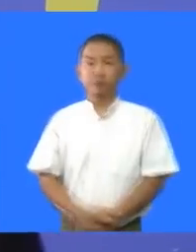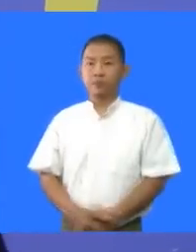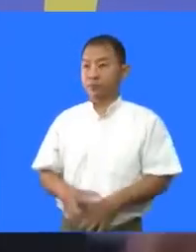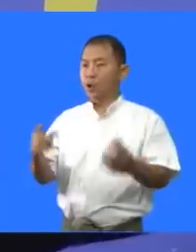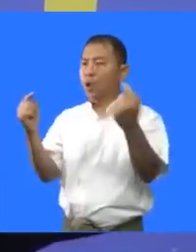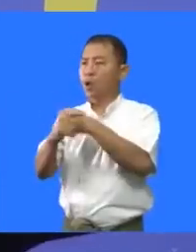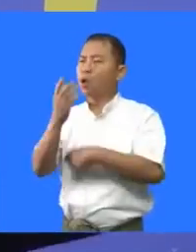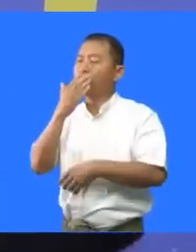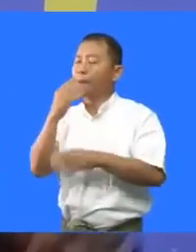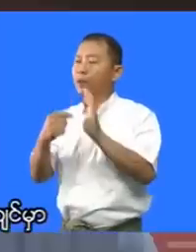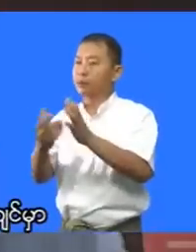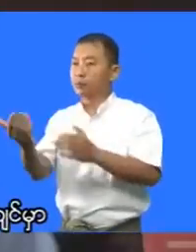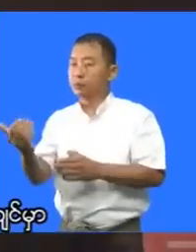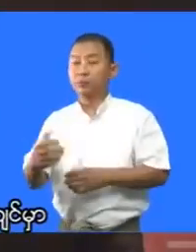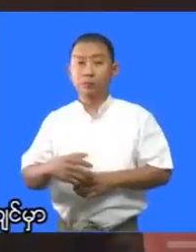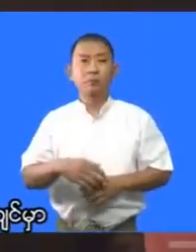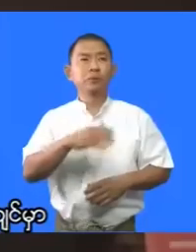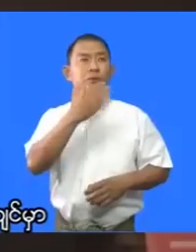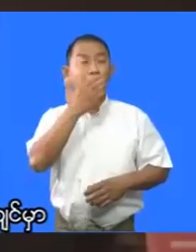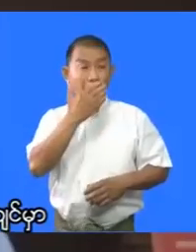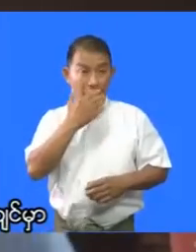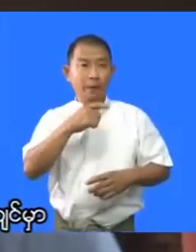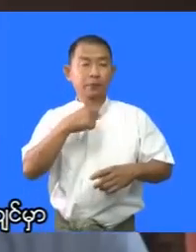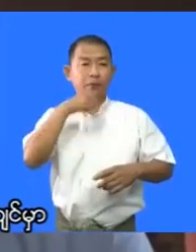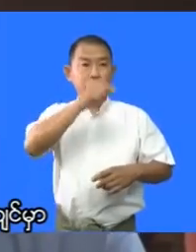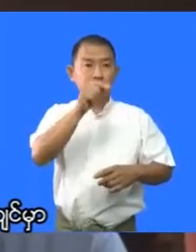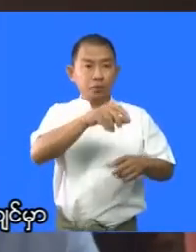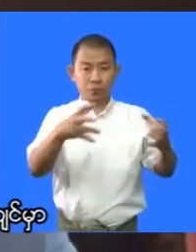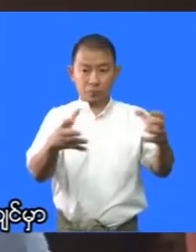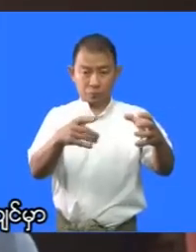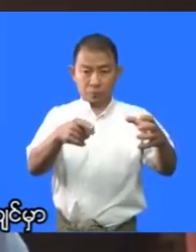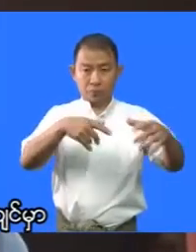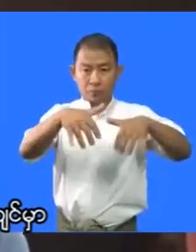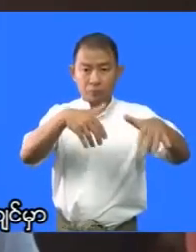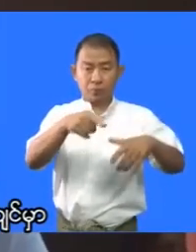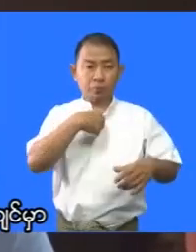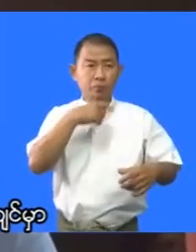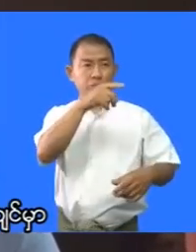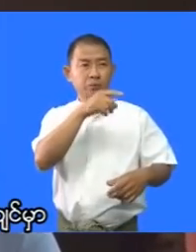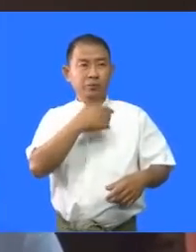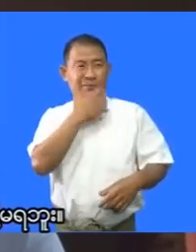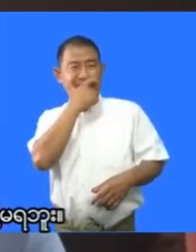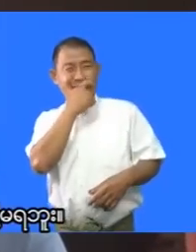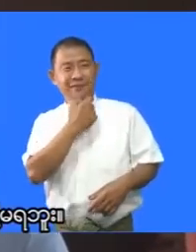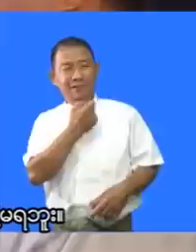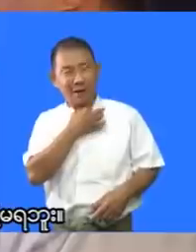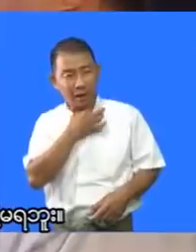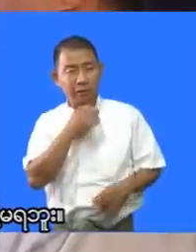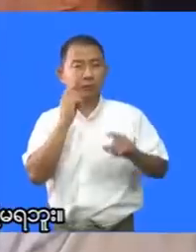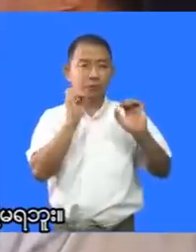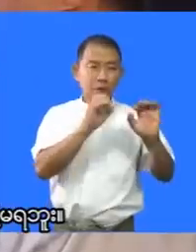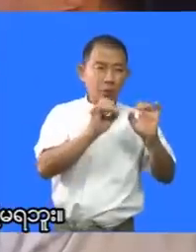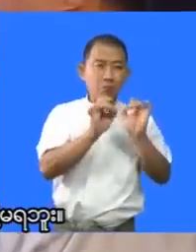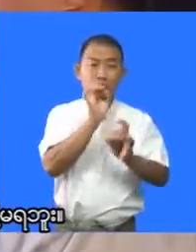များကြီးရှိရဗ ျဥပမာလေးပြောတလွဲတွေ တလွဲဆိုတော့ပေးရတော့မှ LGBT နဲ့ပတ်သက်ပြီးဒါတွေက LGBT ဆိုတာနှောင့်စရာဆိုရက်လူမှုပအဝင်ကျင်မှာကျွန်တော်တို့အများကြီးကြုံနေ